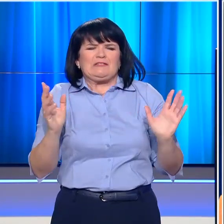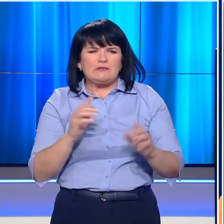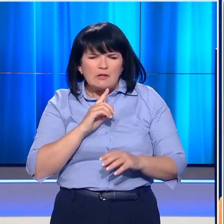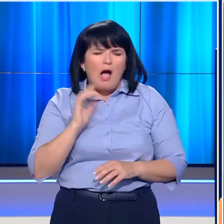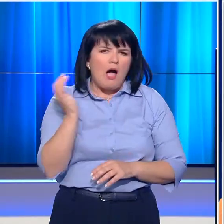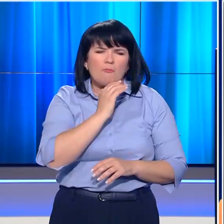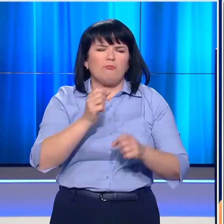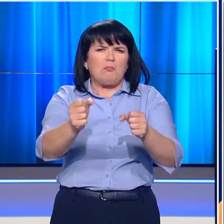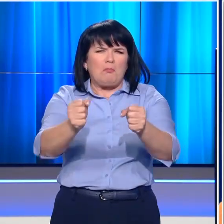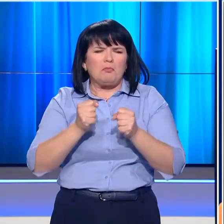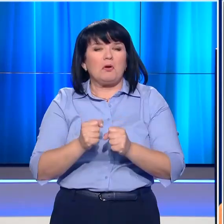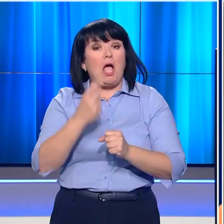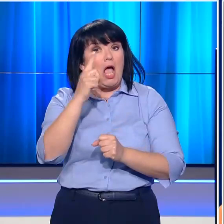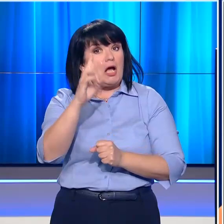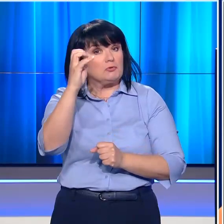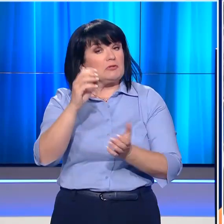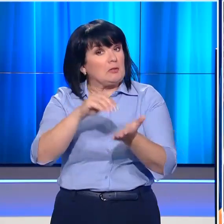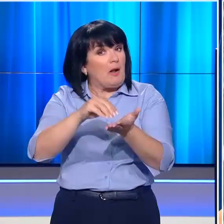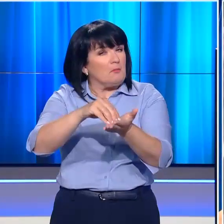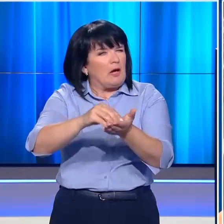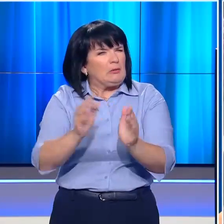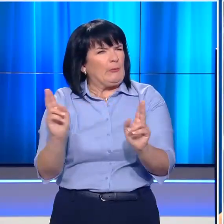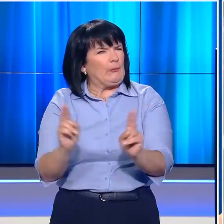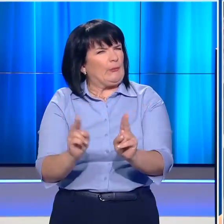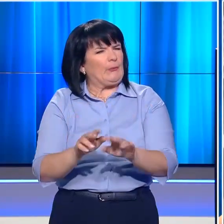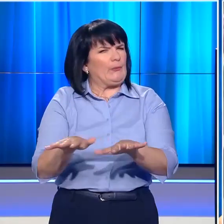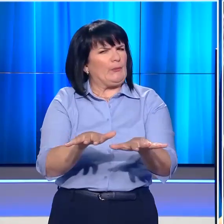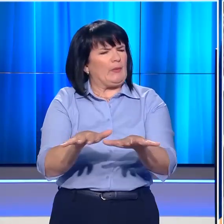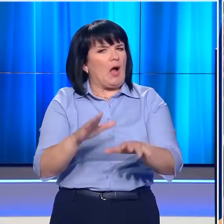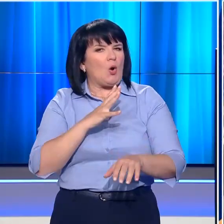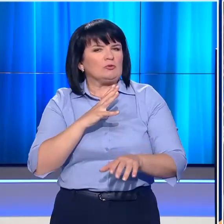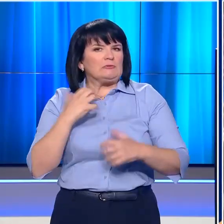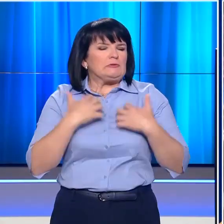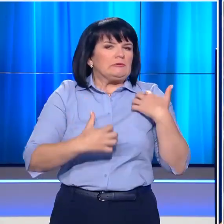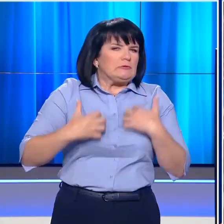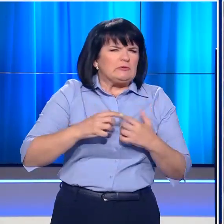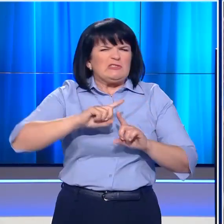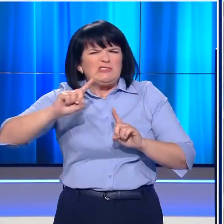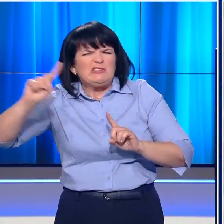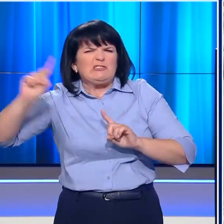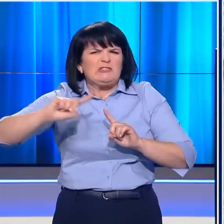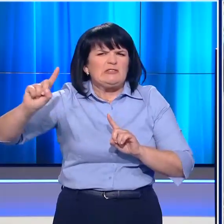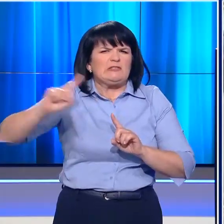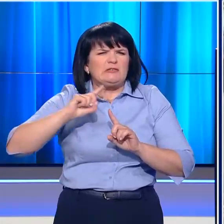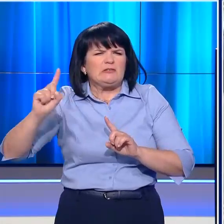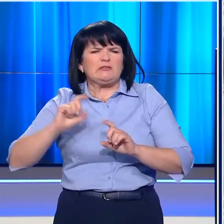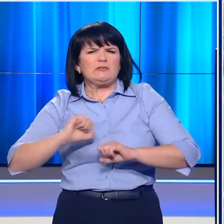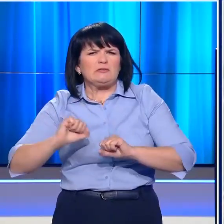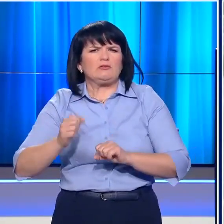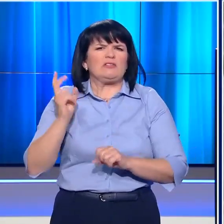Τον κύριο σεισμό ακολούθησαν περίπου 140 μετασεισμοί. Οι κάτοικοι δεν μπορούν να ησυχάσουν. Σιρήνες ακούγονται παντού.